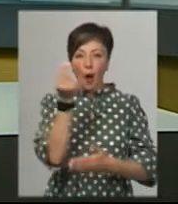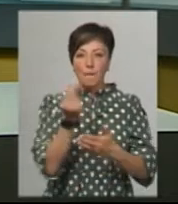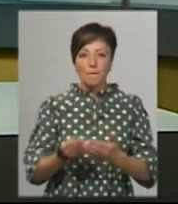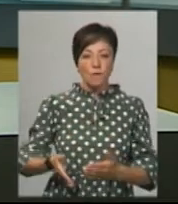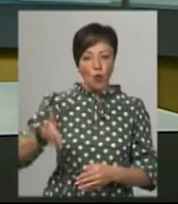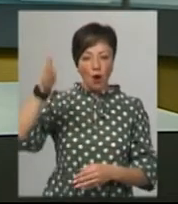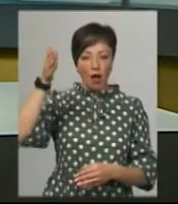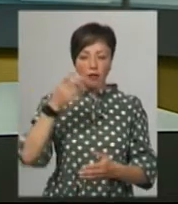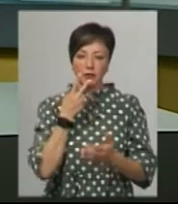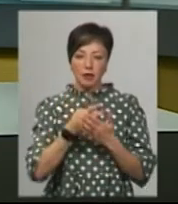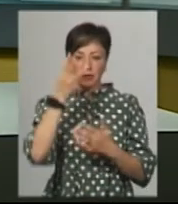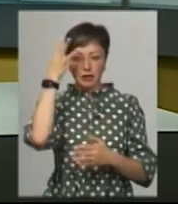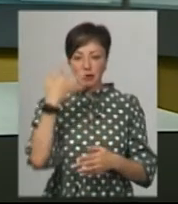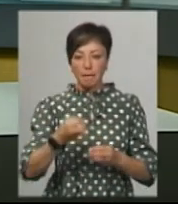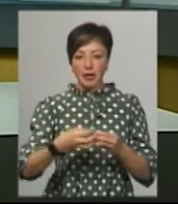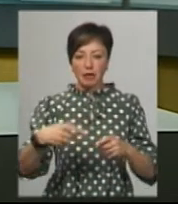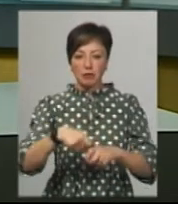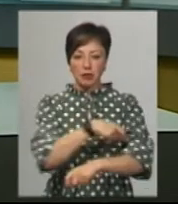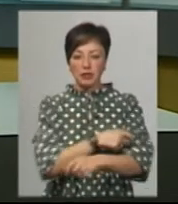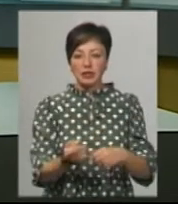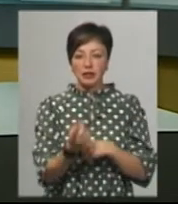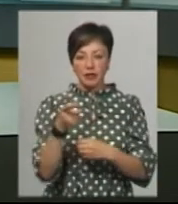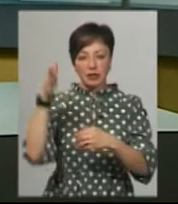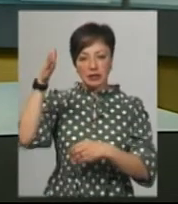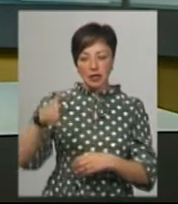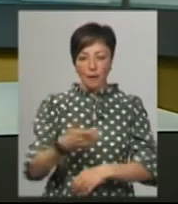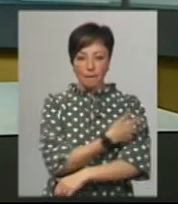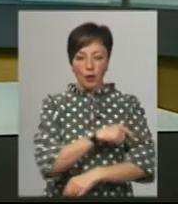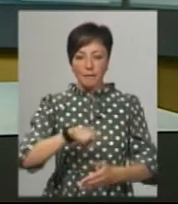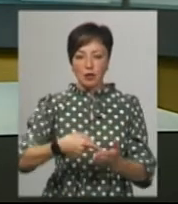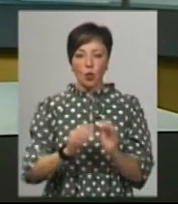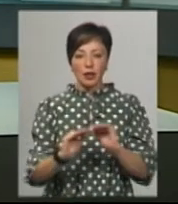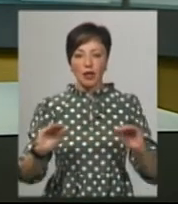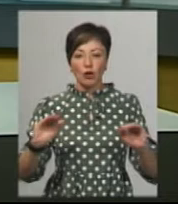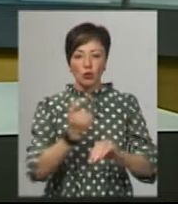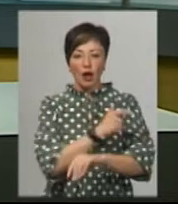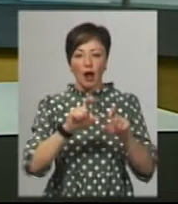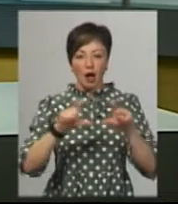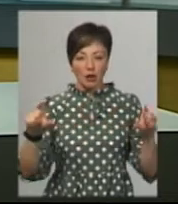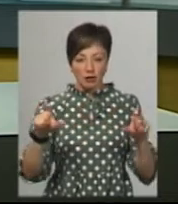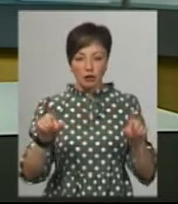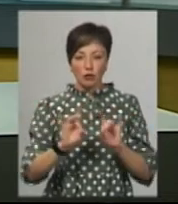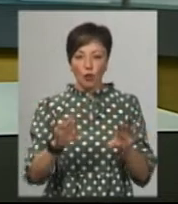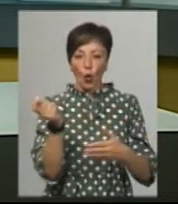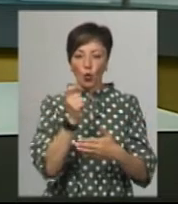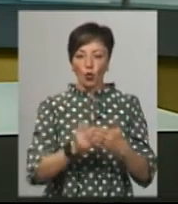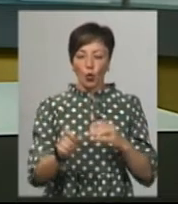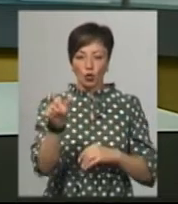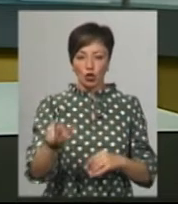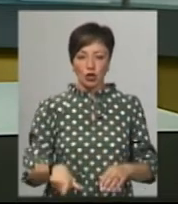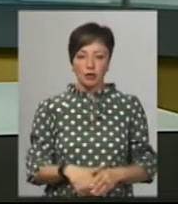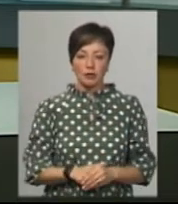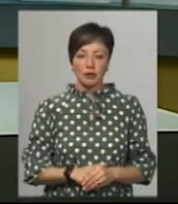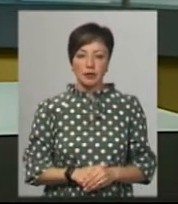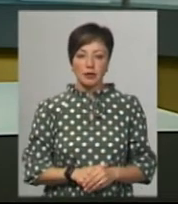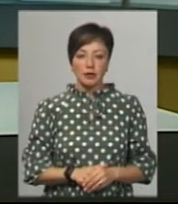у Хмельницькому. 15-метровий малюнок з'явився на стіні поліклініки міської дитячої лікарні. Про це розповів художник Андрій Томчишин.